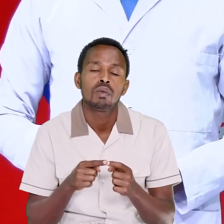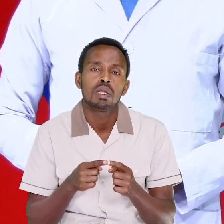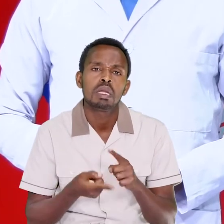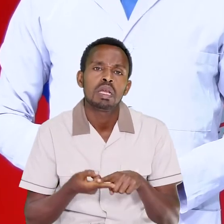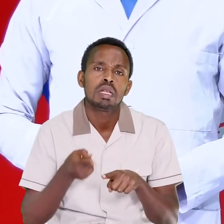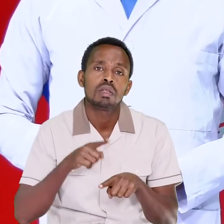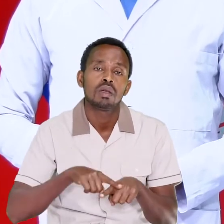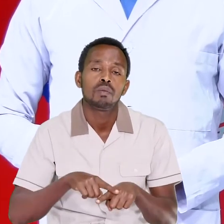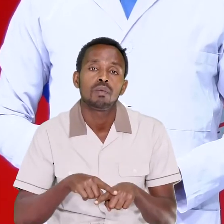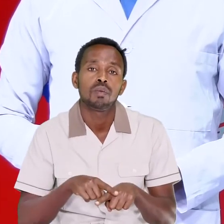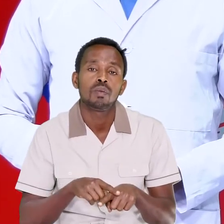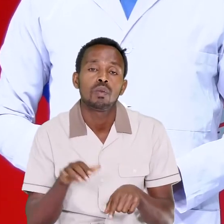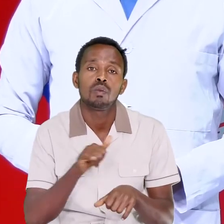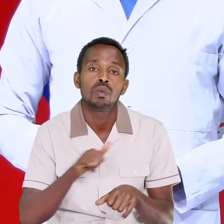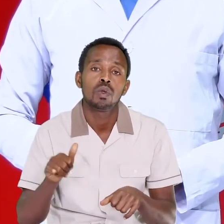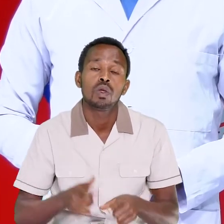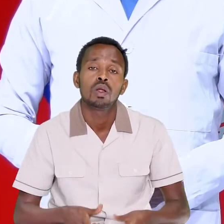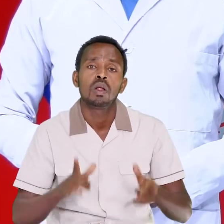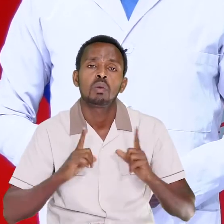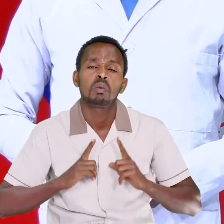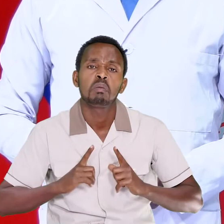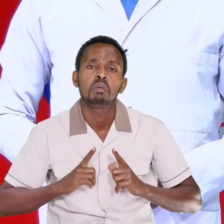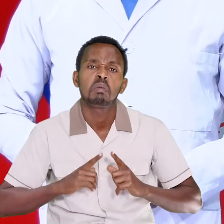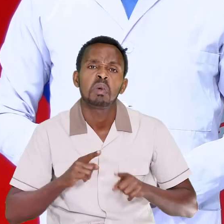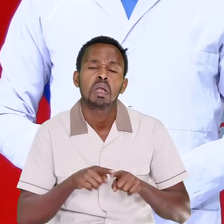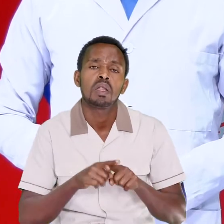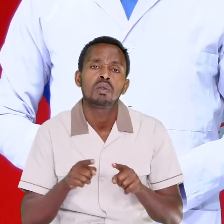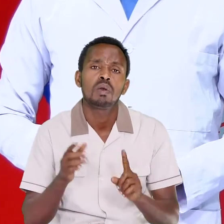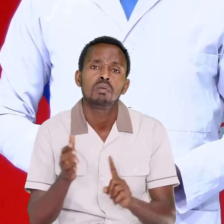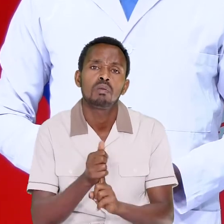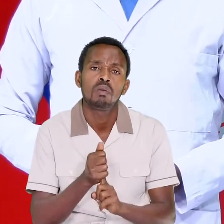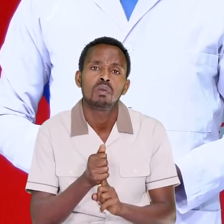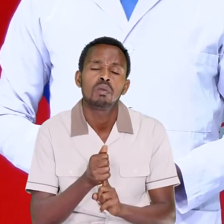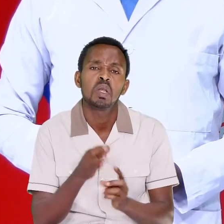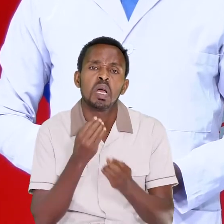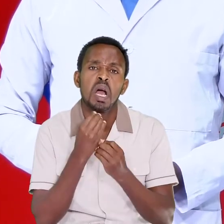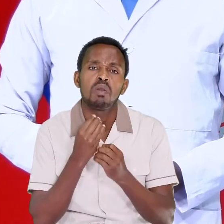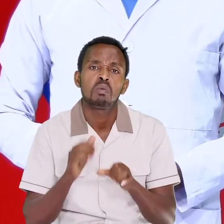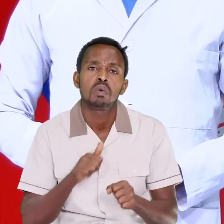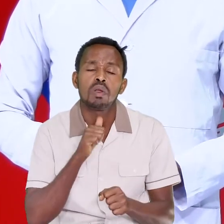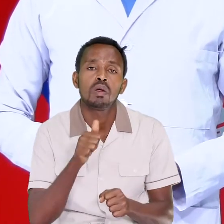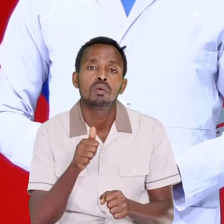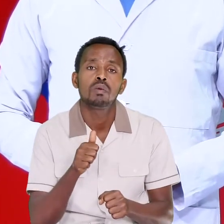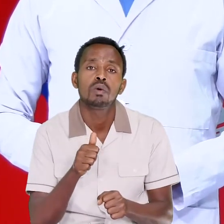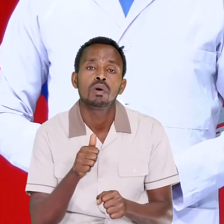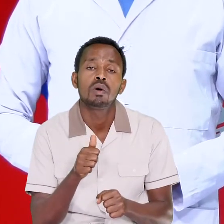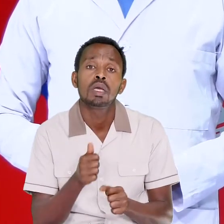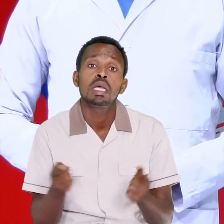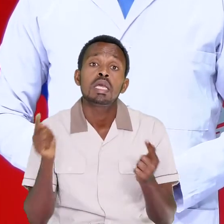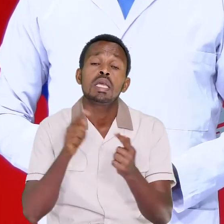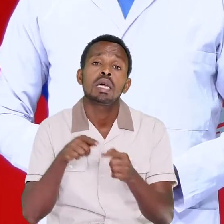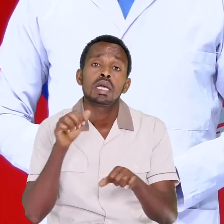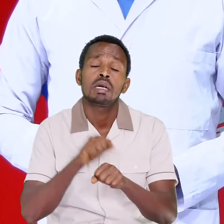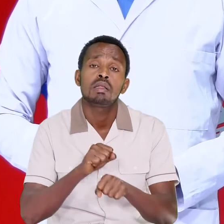dacha'a, akkasuma lubbu qabeeyyii adda addaa qabee nyaachuu yeroo dadhabu gara